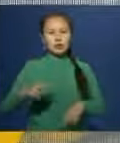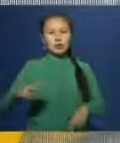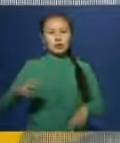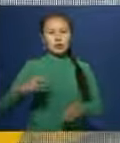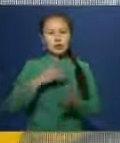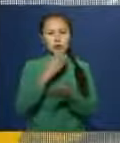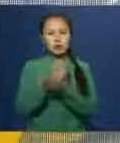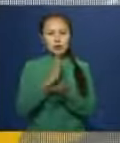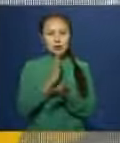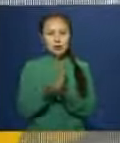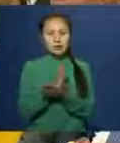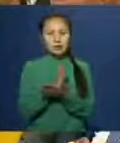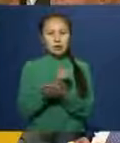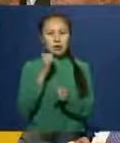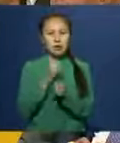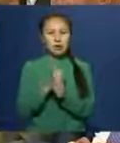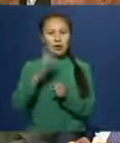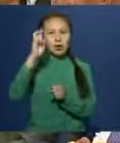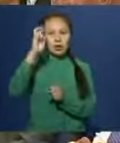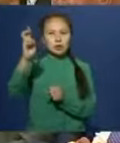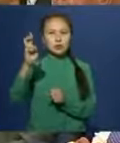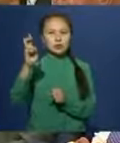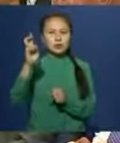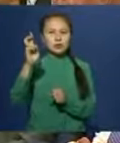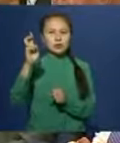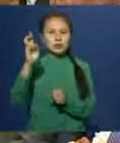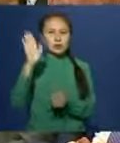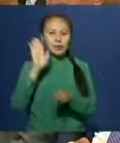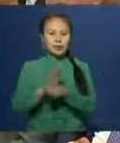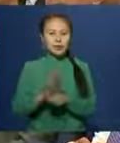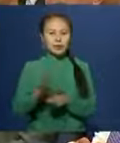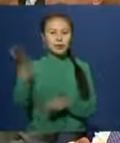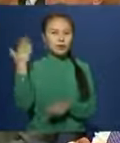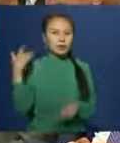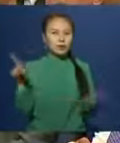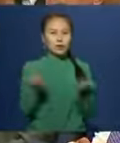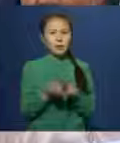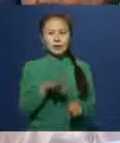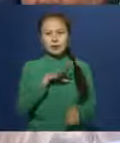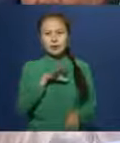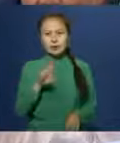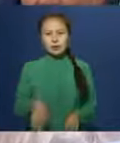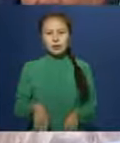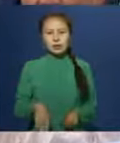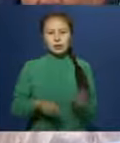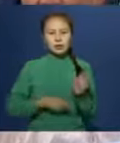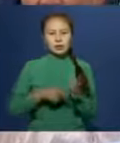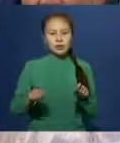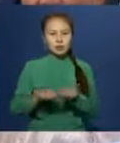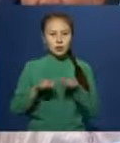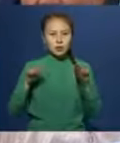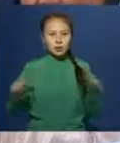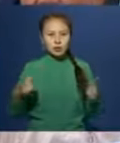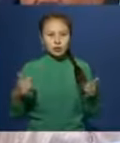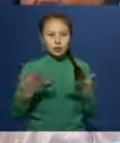жаңартылып жатыр. Елбасының тікелей бастамасымен Қазақстанда бұрын болмаған теміржол машина жасау саласы құрылды.